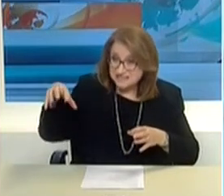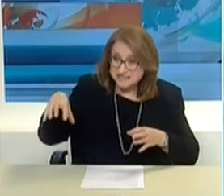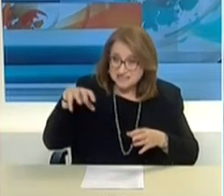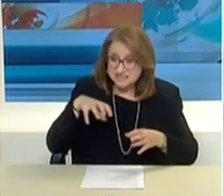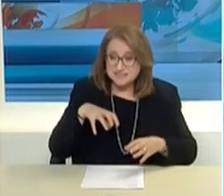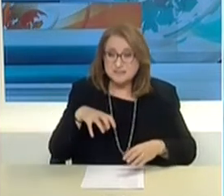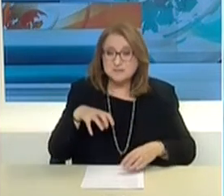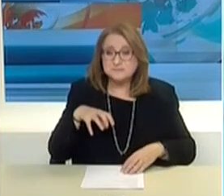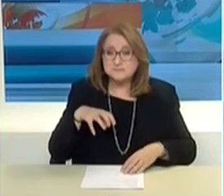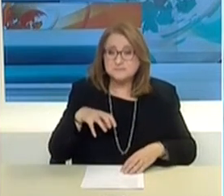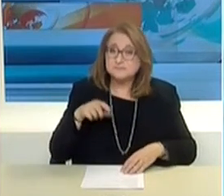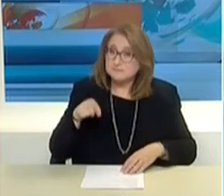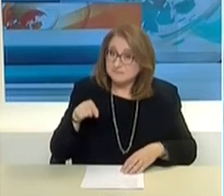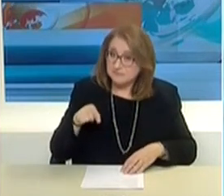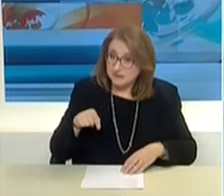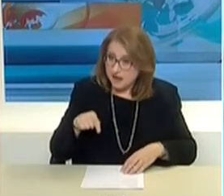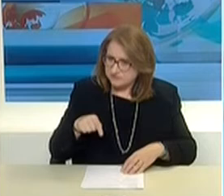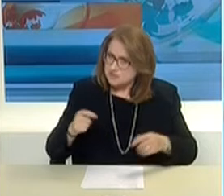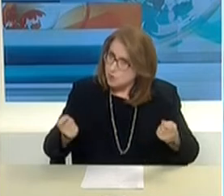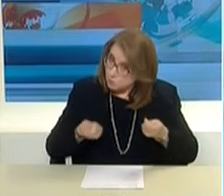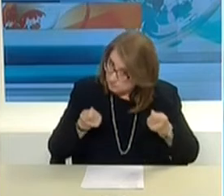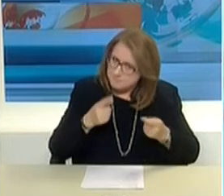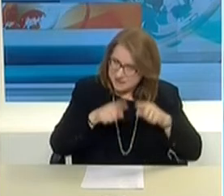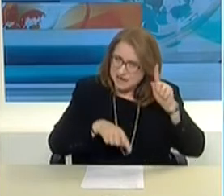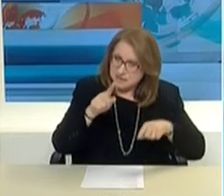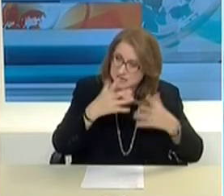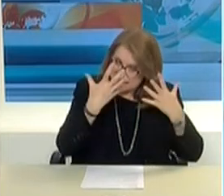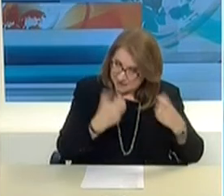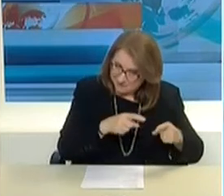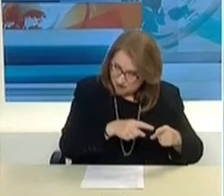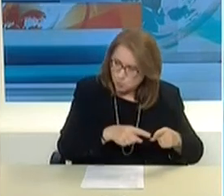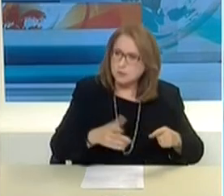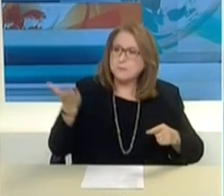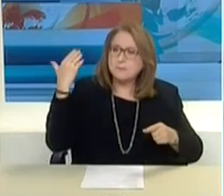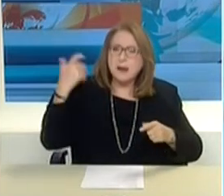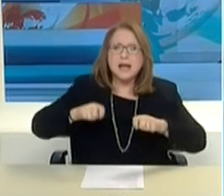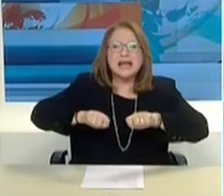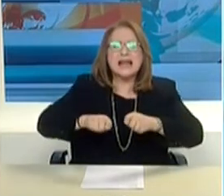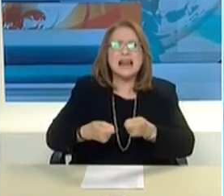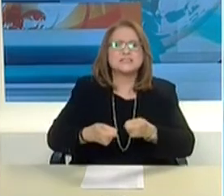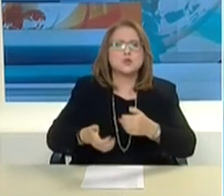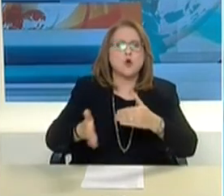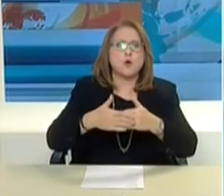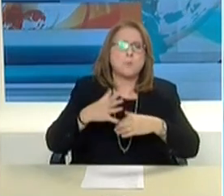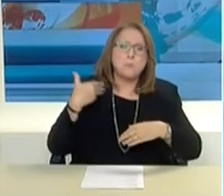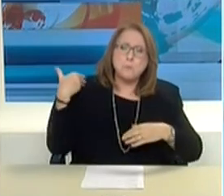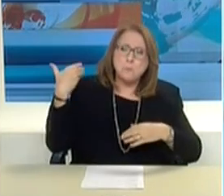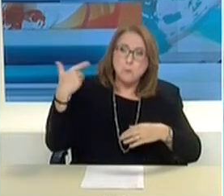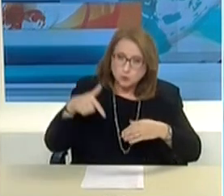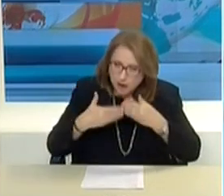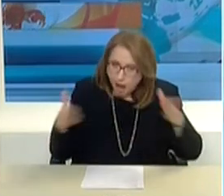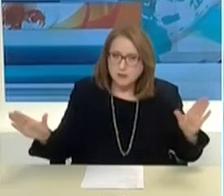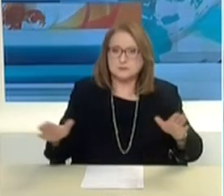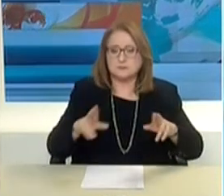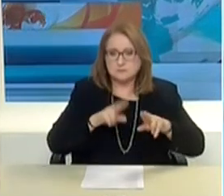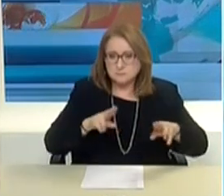είναι ήδη λειτουργούσες ΜΕΘ, αλλά και κρεβάτια τα οποία ήταν κλειστά τα τελευταία χρόνια, και υπάρχει σχεδιασμός